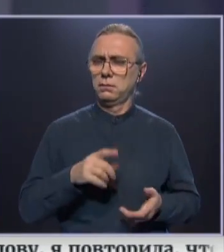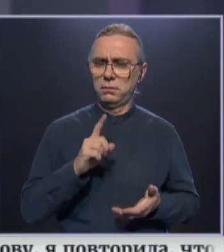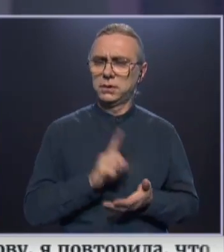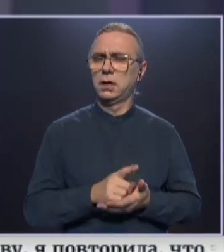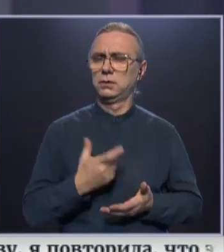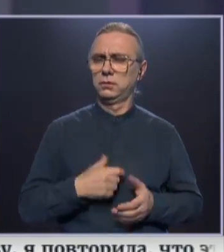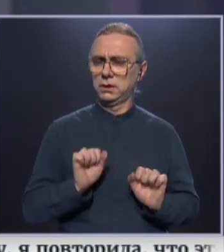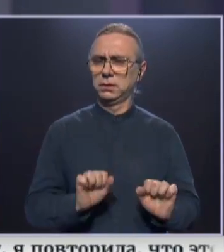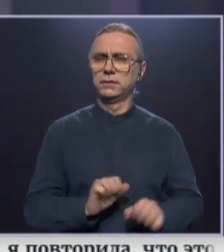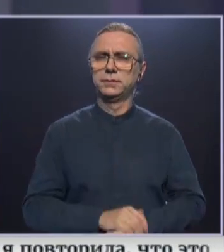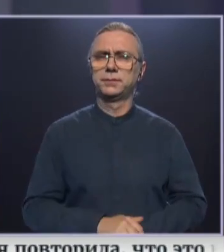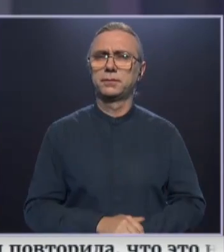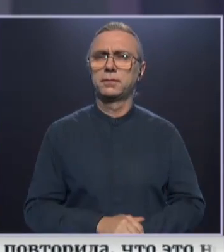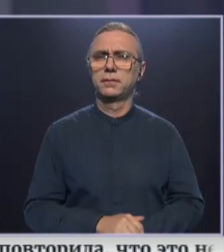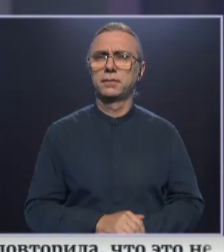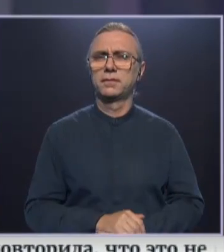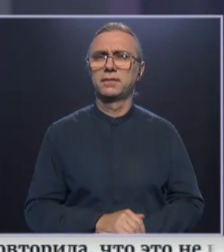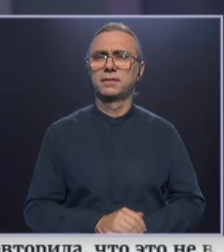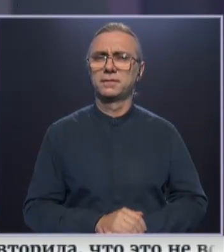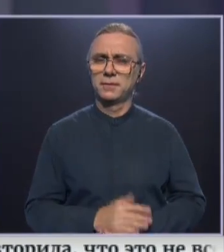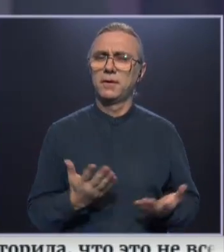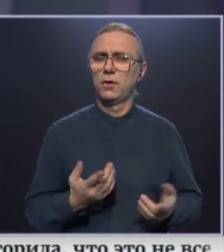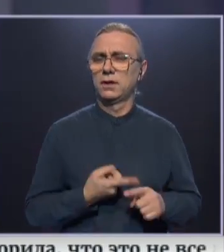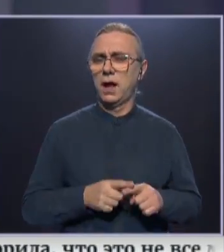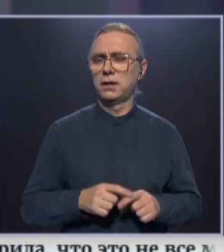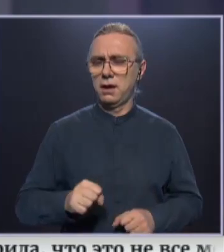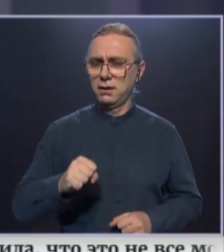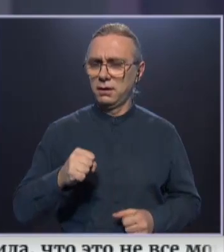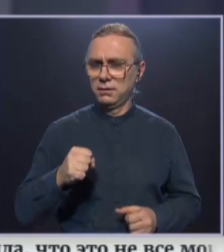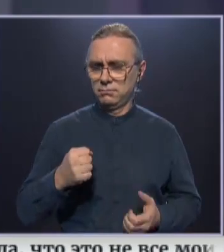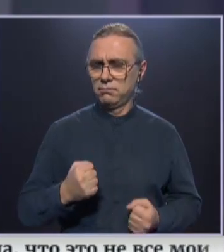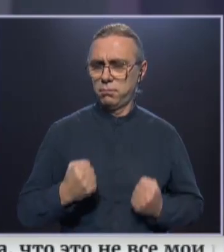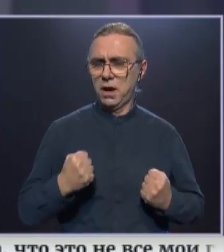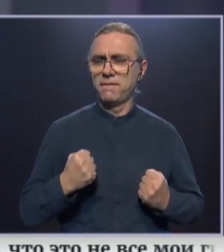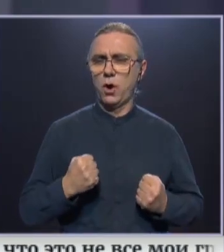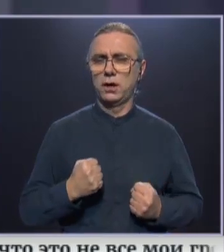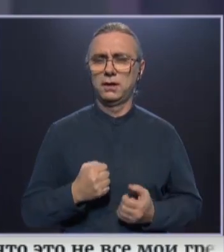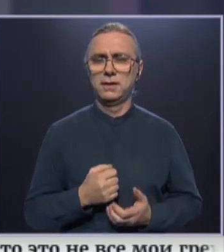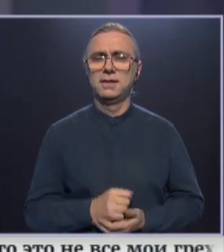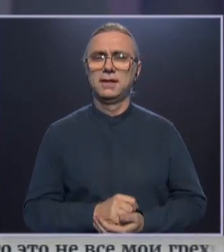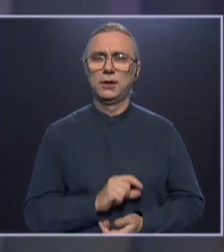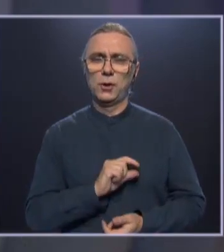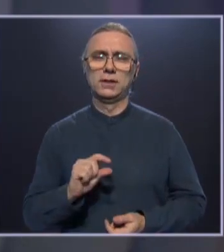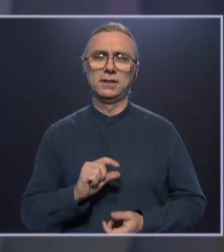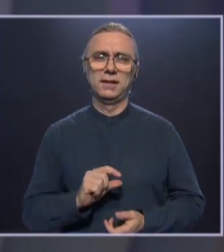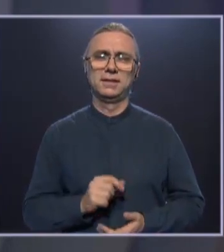переживай. Вот знаете, на этой боевой ноте мы сейчас прервемся на короткую паузу, но сразу после вернемся.